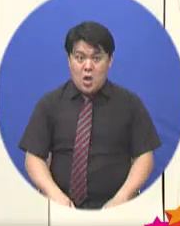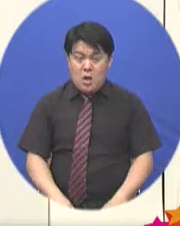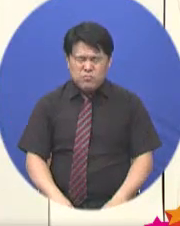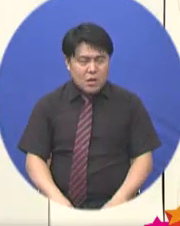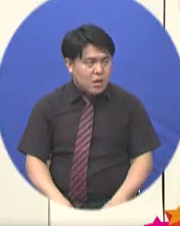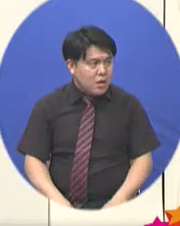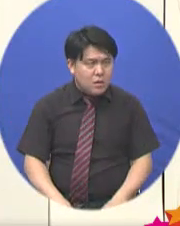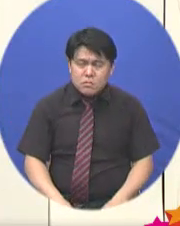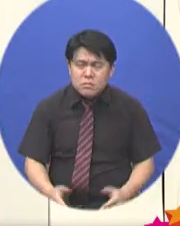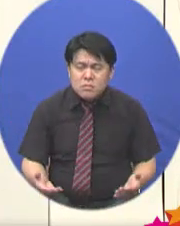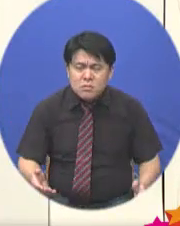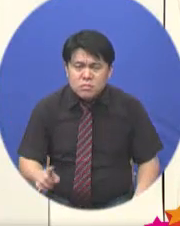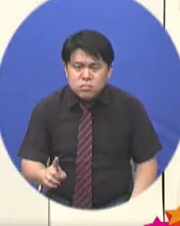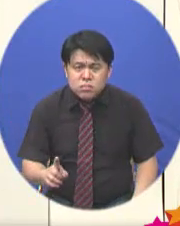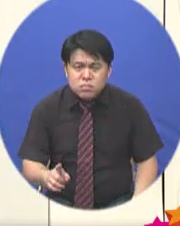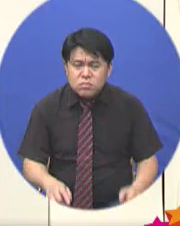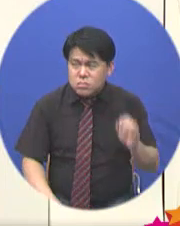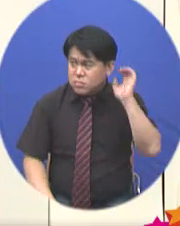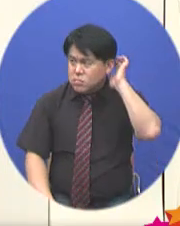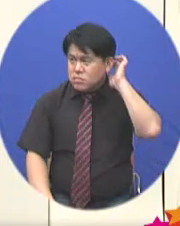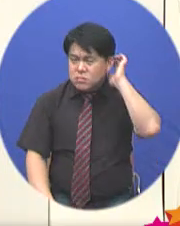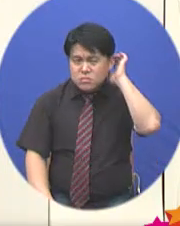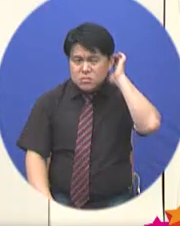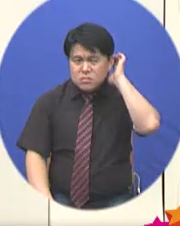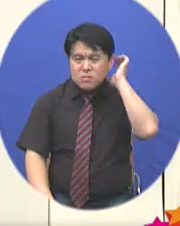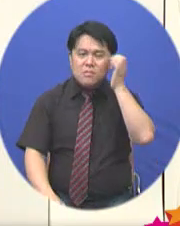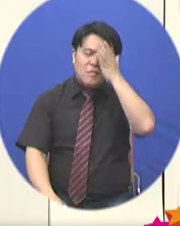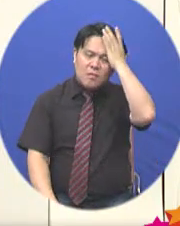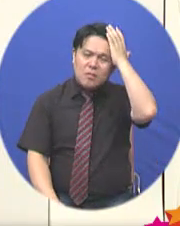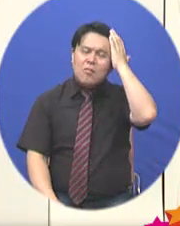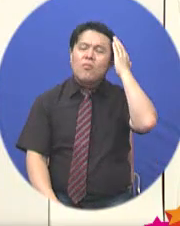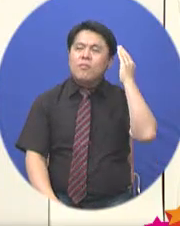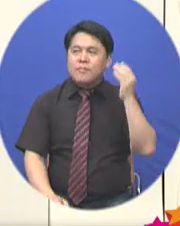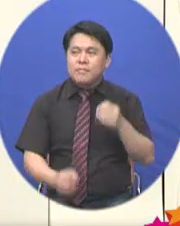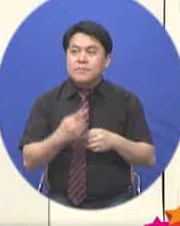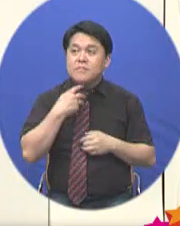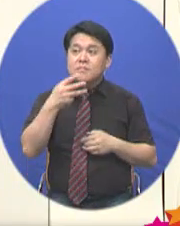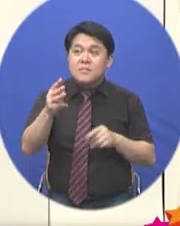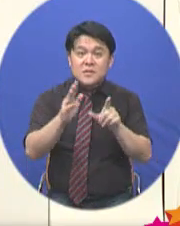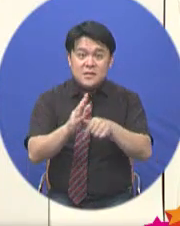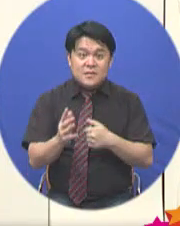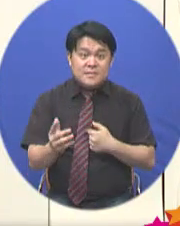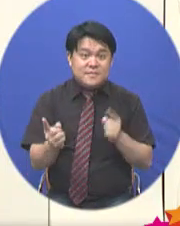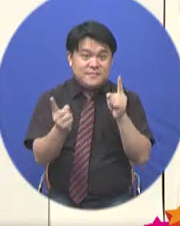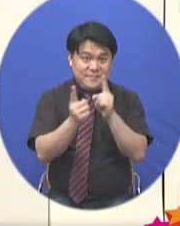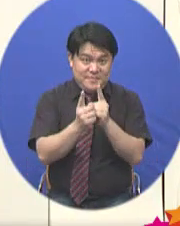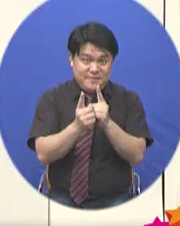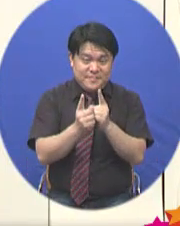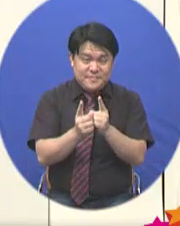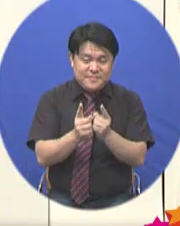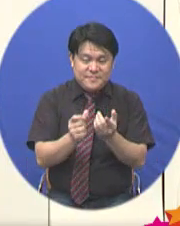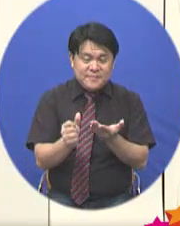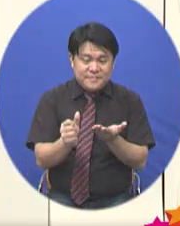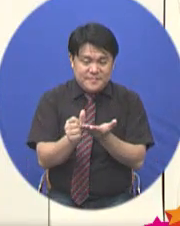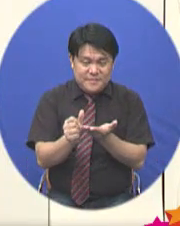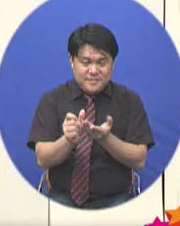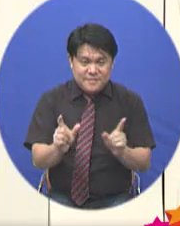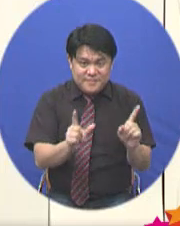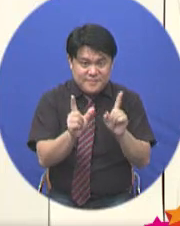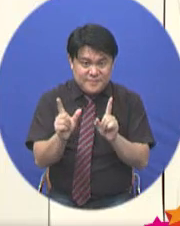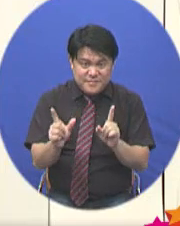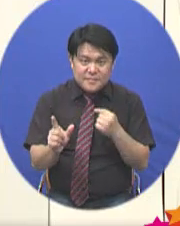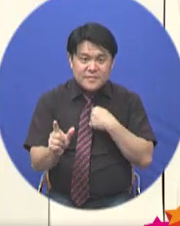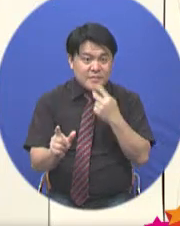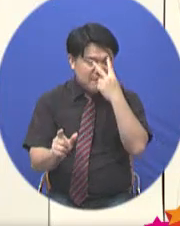예? 이게 무슨 예. 이게 무슨 말씀이세요? 그러니까 3년 3살 때 만나서 제가 같이 다 지내다가 네. 제가 이렇게